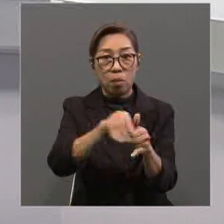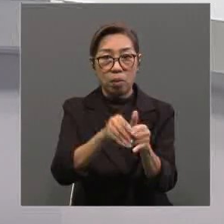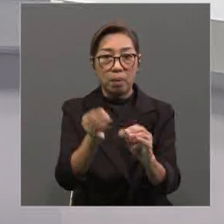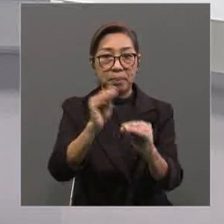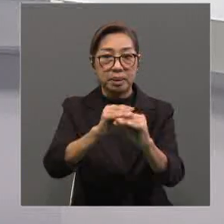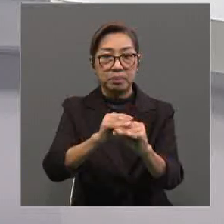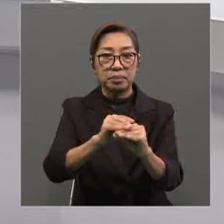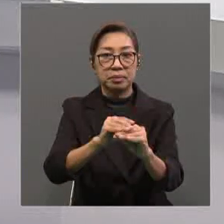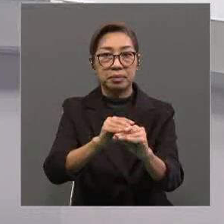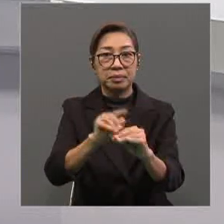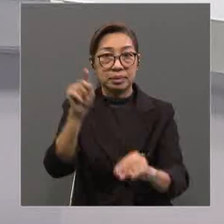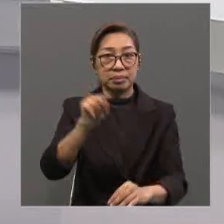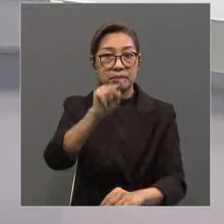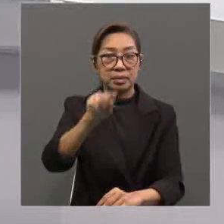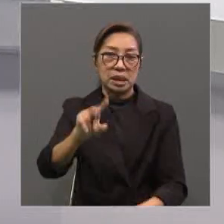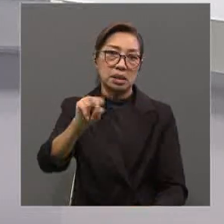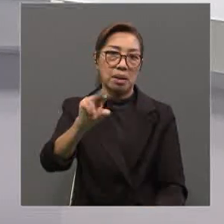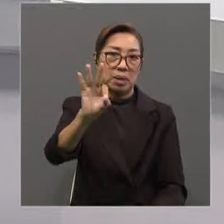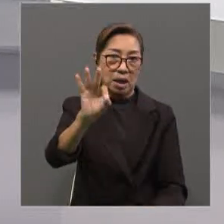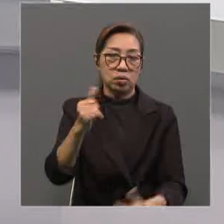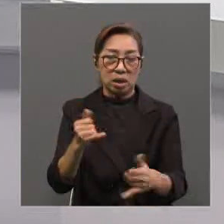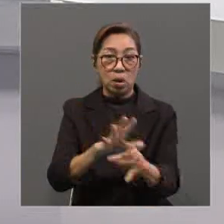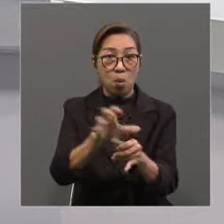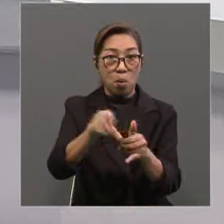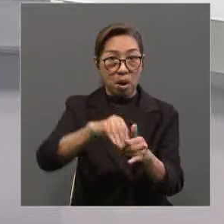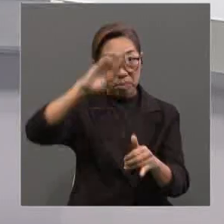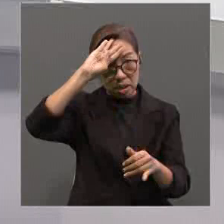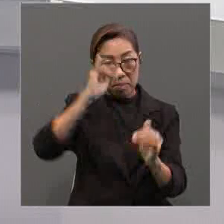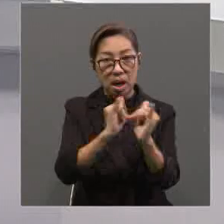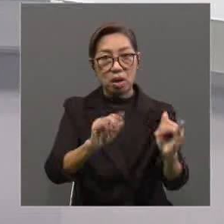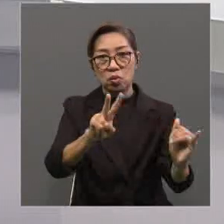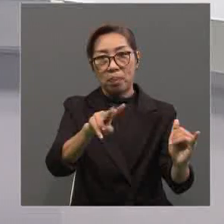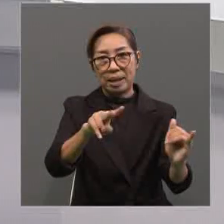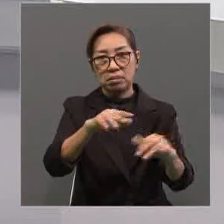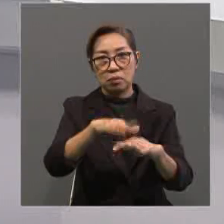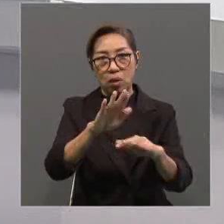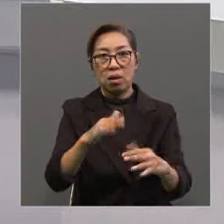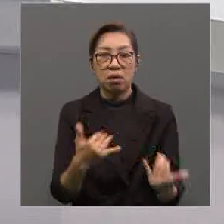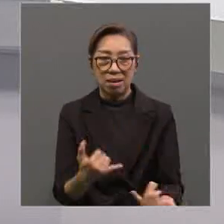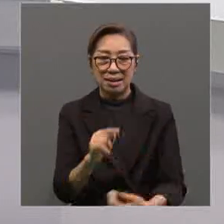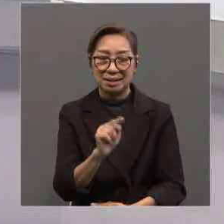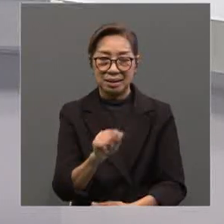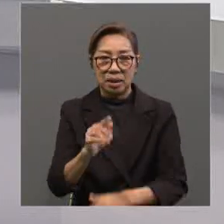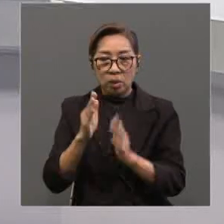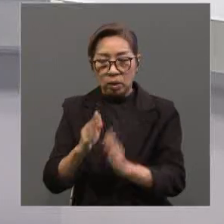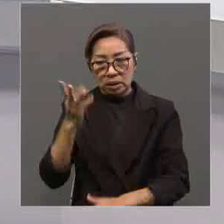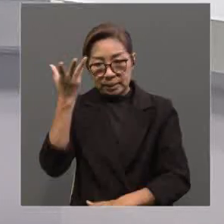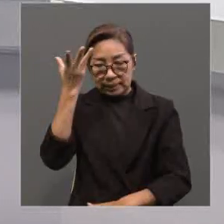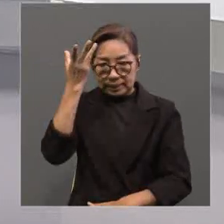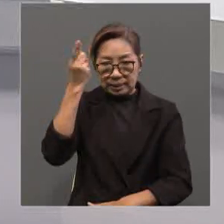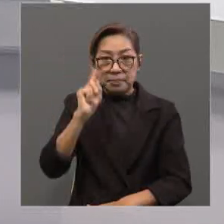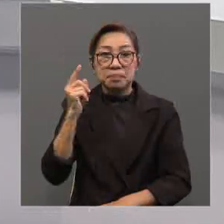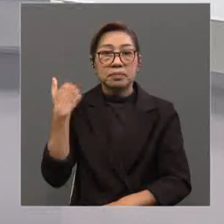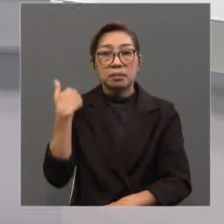งขึ้นละ 39% เลยนะคะมีผู้ป่วยมากกว่า 2,000 คนค่ะพี่เชอเพราะฉะนั้นตรงนี้เนี่ยทำให้หลายคนเป็นกังวลเพราะว่าน